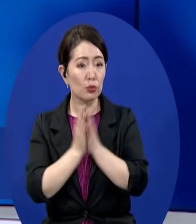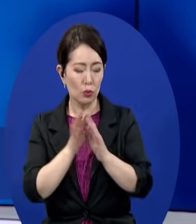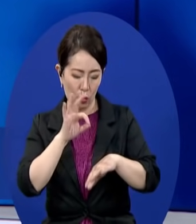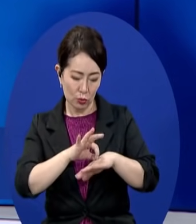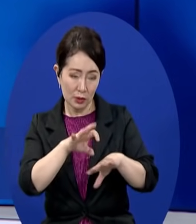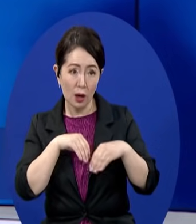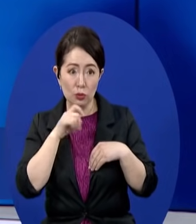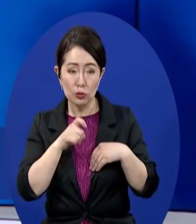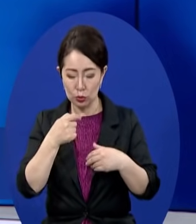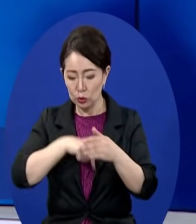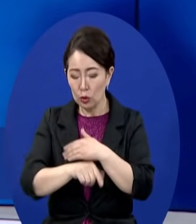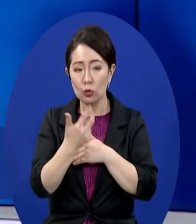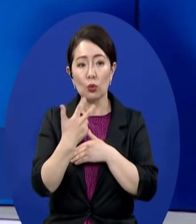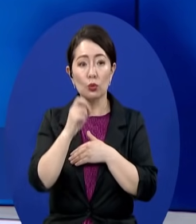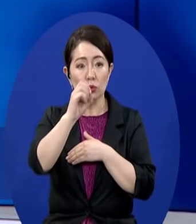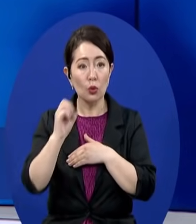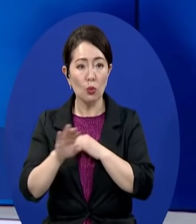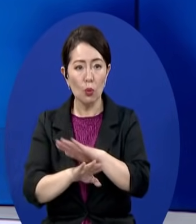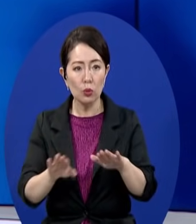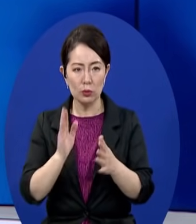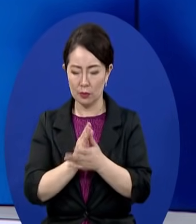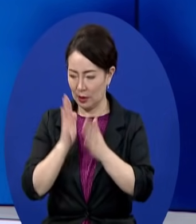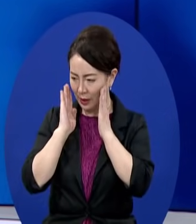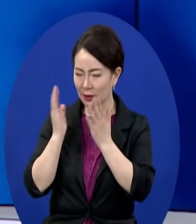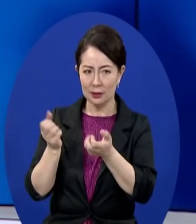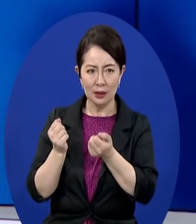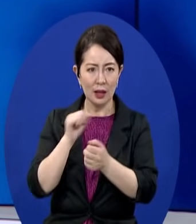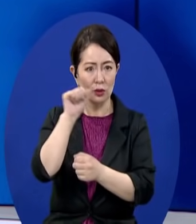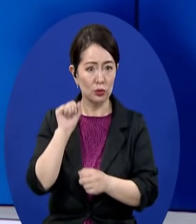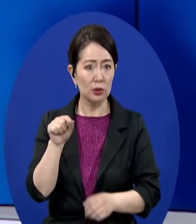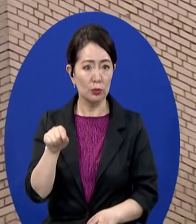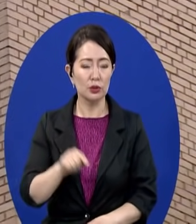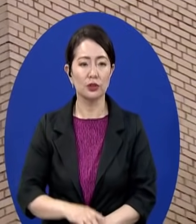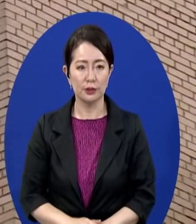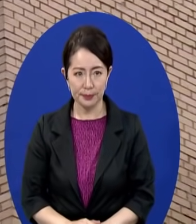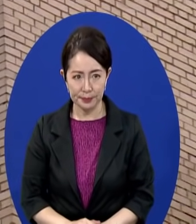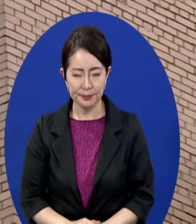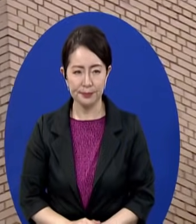өвчлөгсдийн 30% баг насны хүүхэд эзэлж байгаа нь анхаарал татах асуудал боллоо.